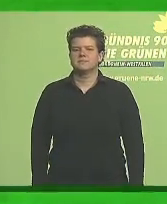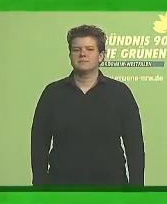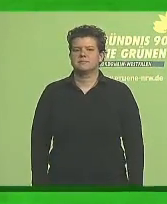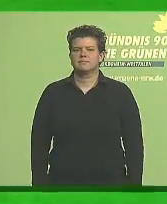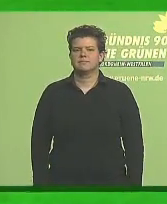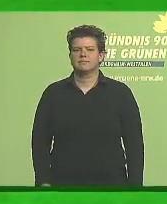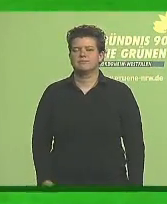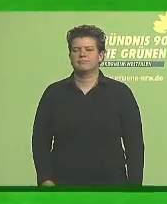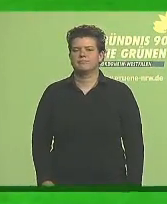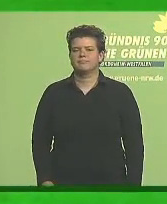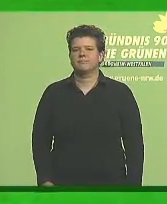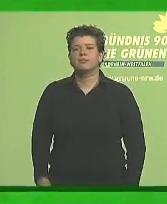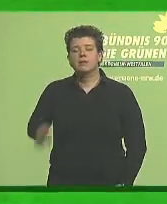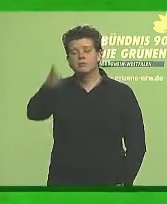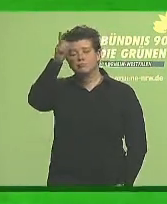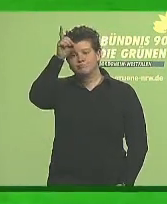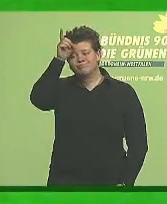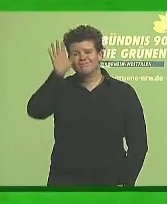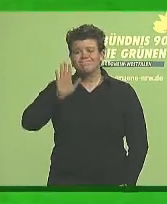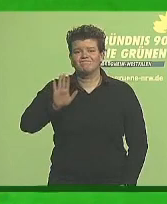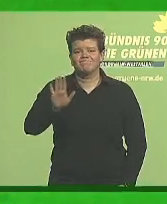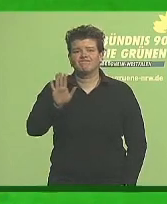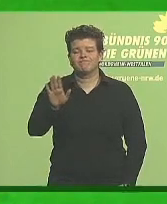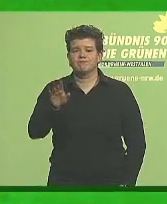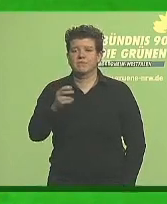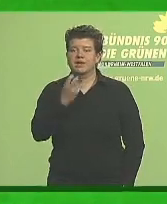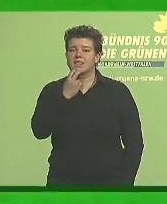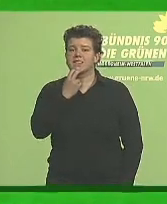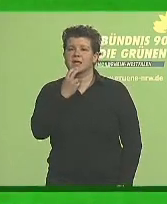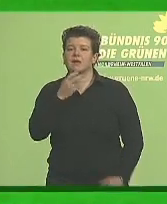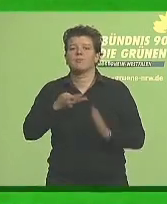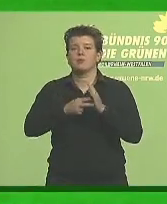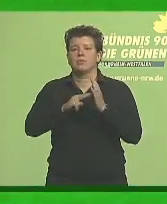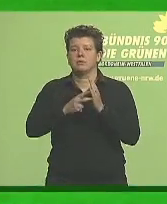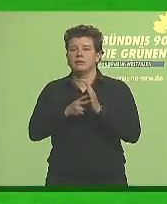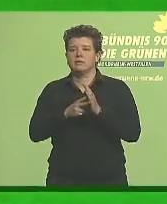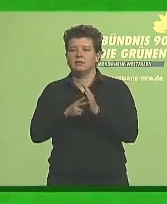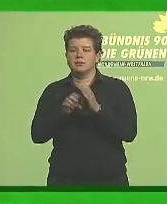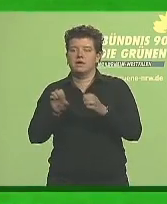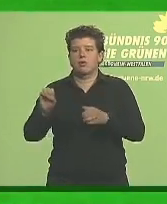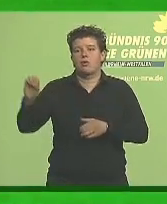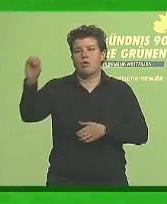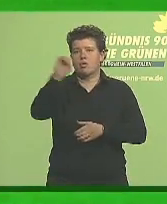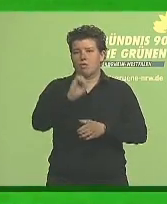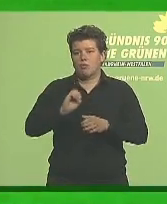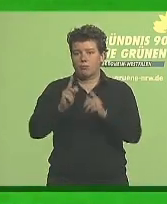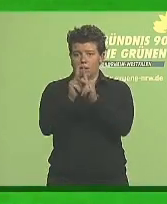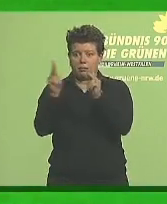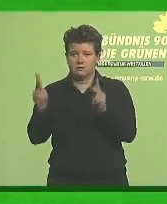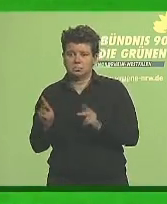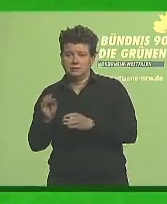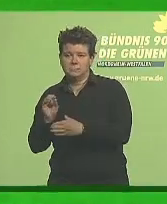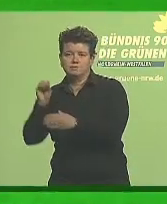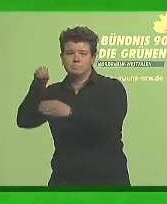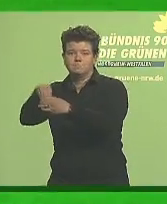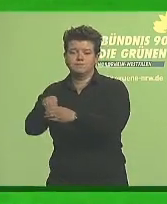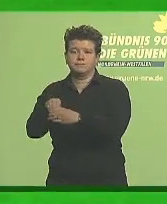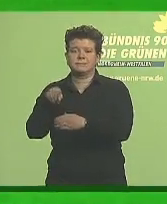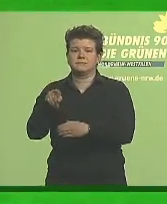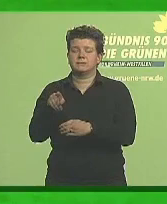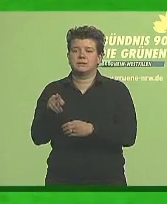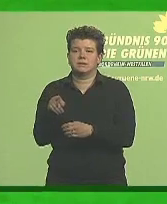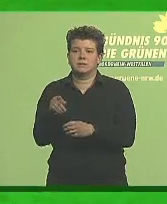Die Einbettung deutscher Energiepolitik in ein europäisches Konzept, die ist so wichtig und